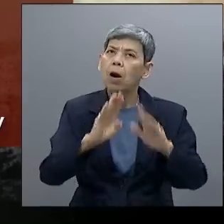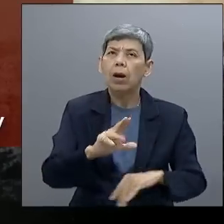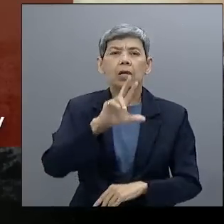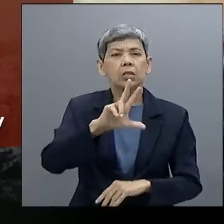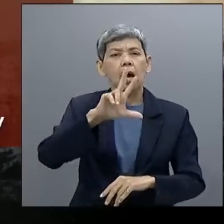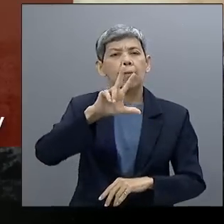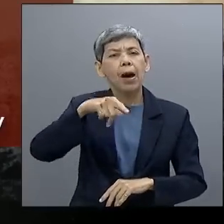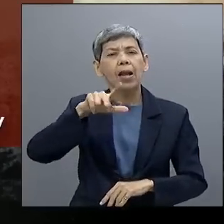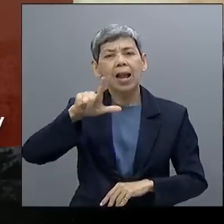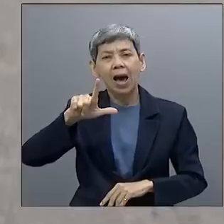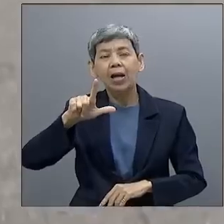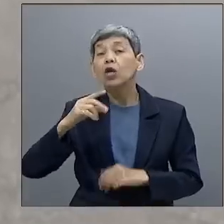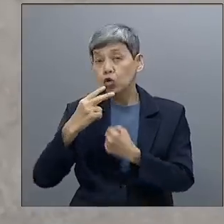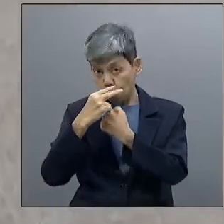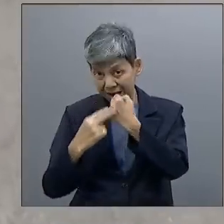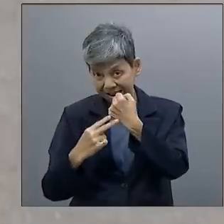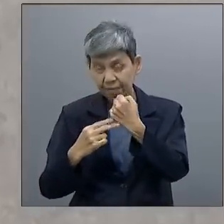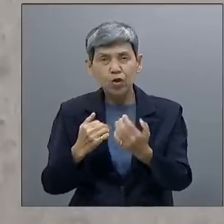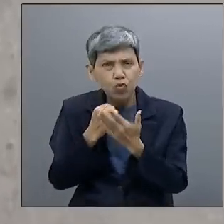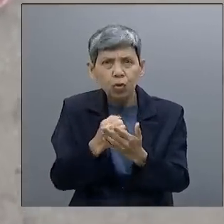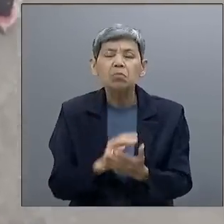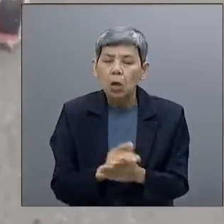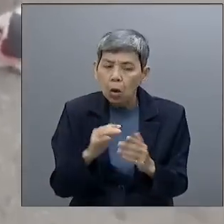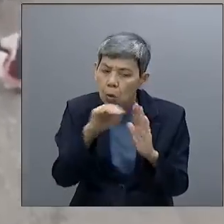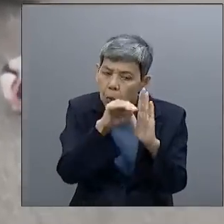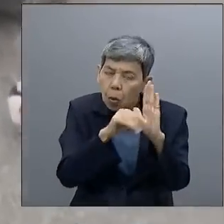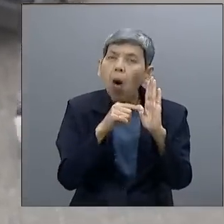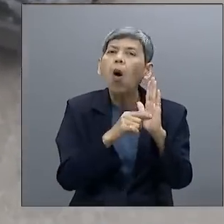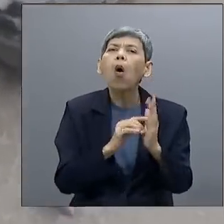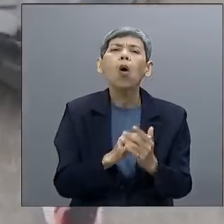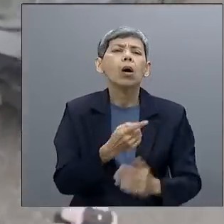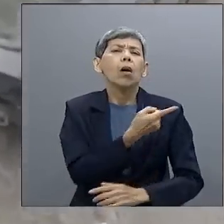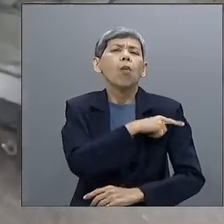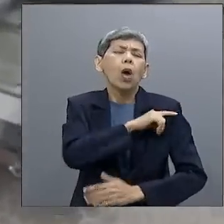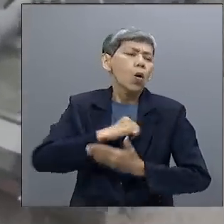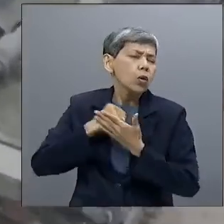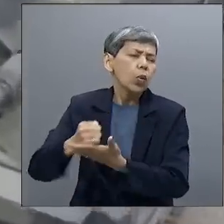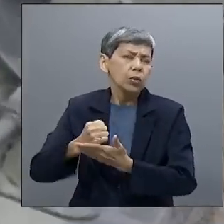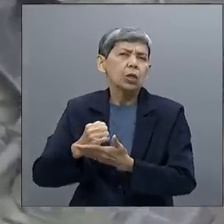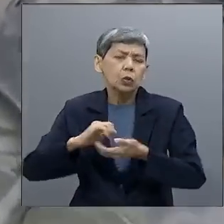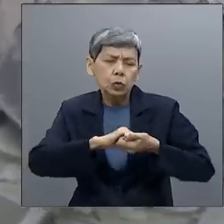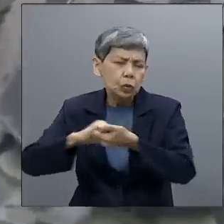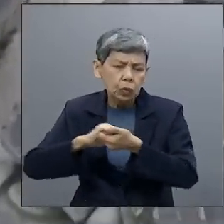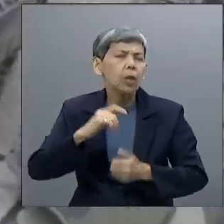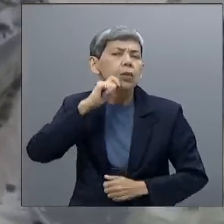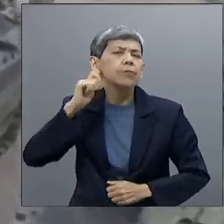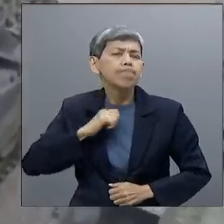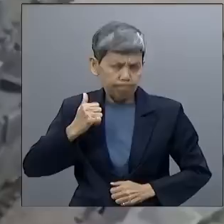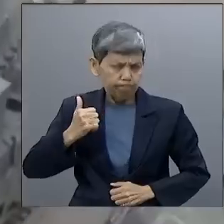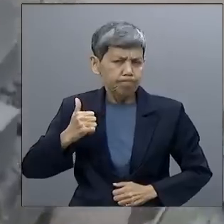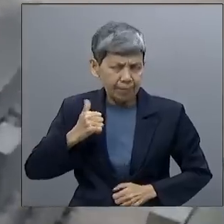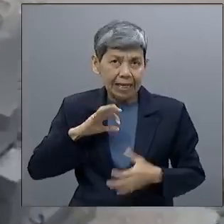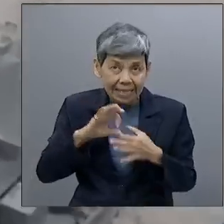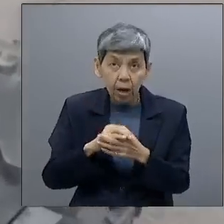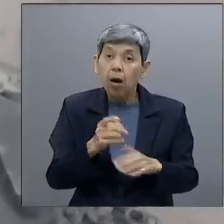3,300ล้านดอลลาร์สหรัฐข้อมูลเหล่านี้สะท้อนให้เห็นว่าการสนับสนุนของโปแลนด์มีความสำคัญต่อยูเครนไม่น้อยทั้ง